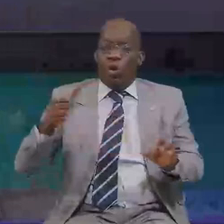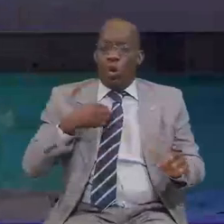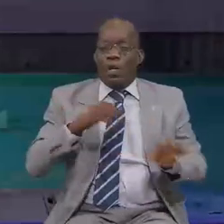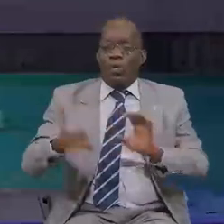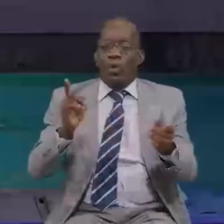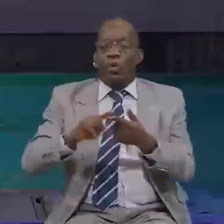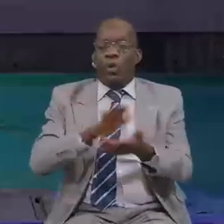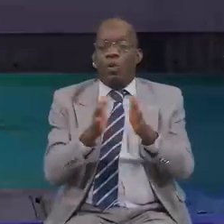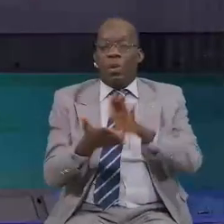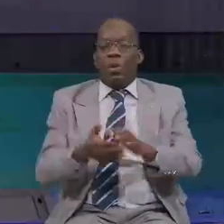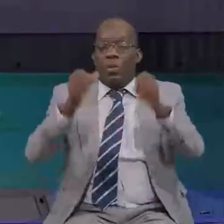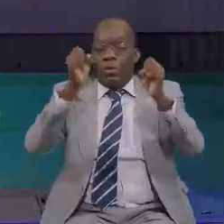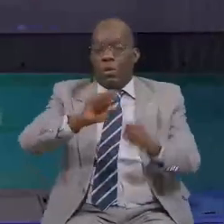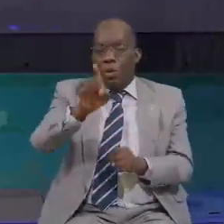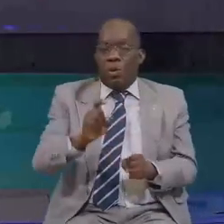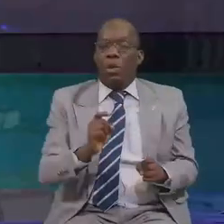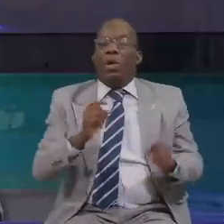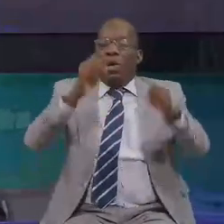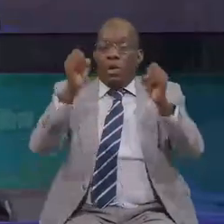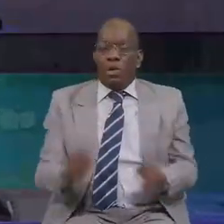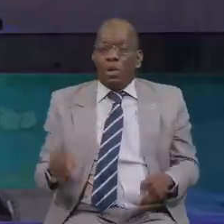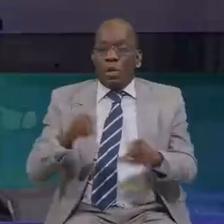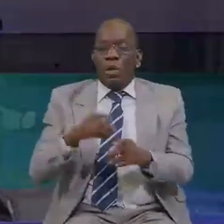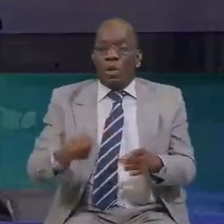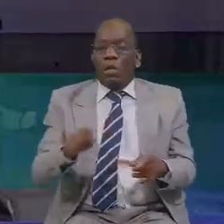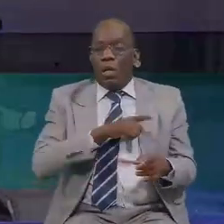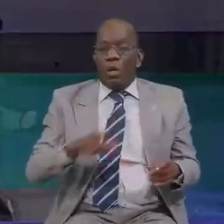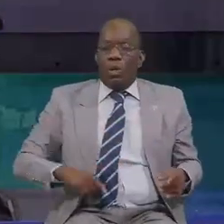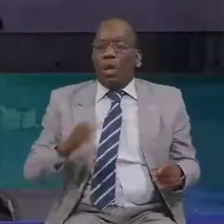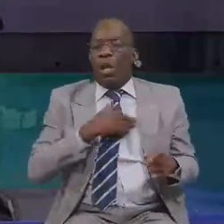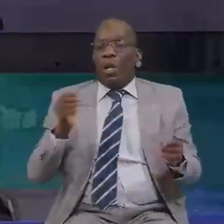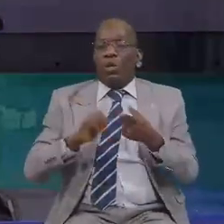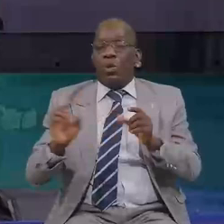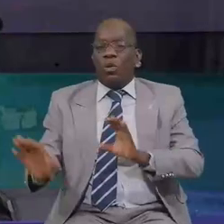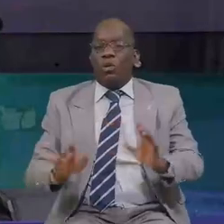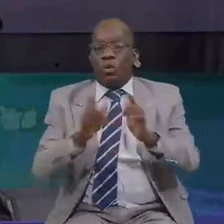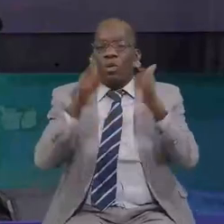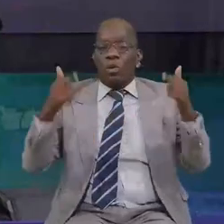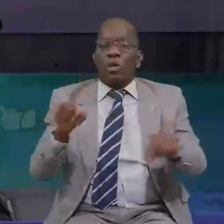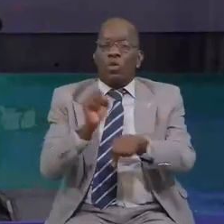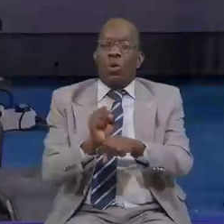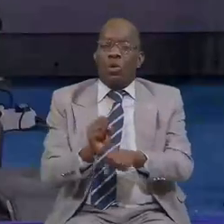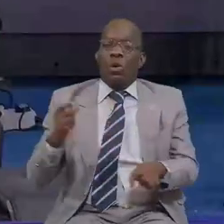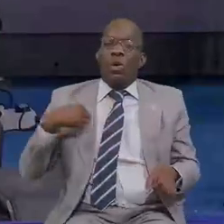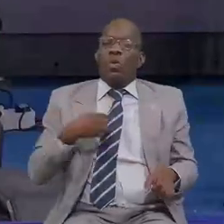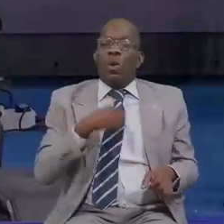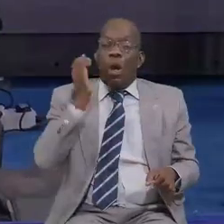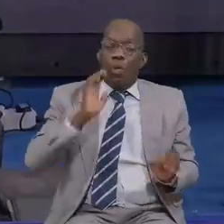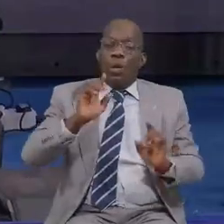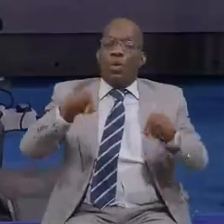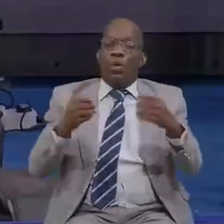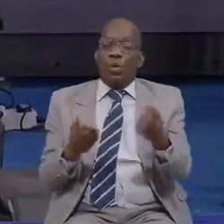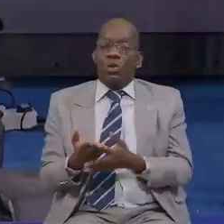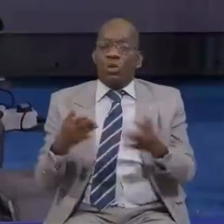le Seigneur? Alors, pour faire des exploits, c'est cela que nous verrons. Comme nous considérons